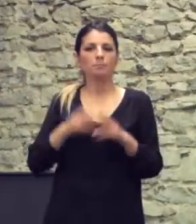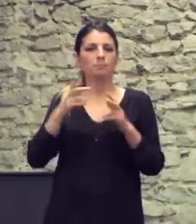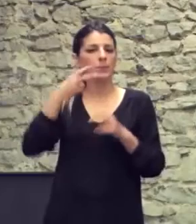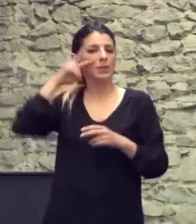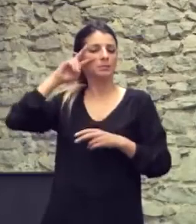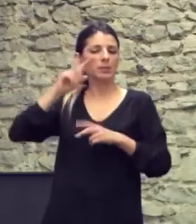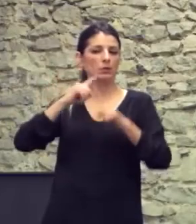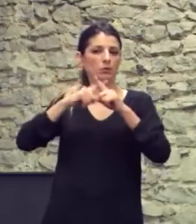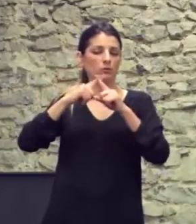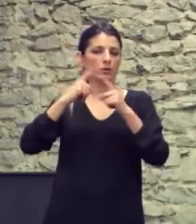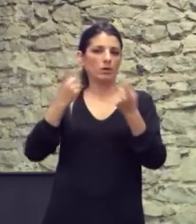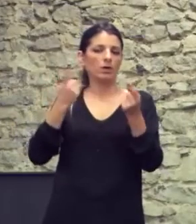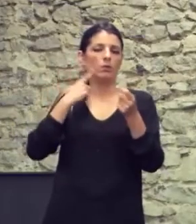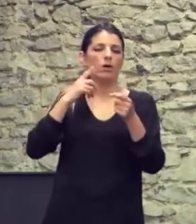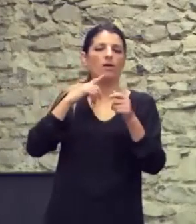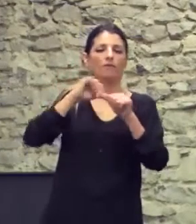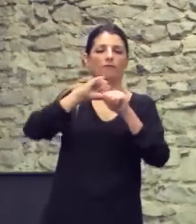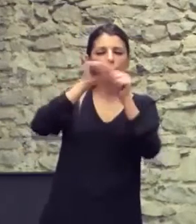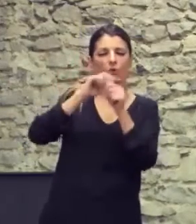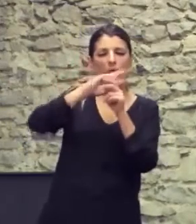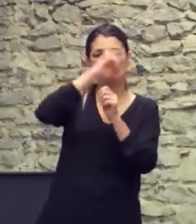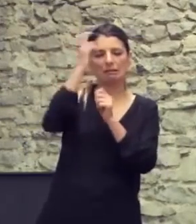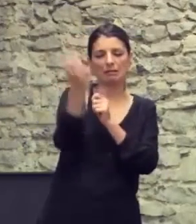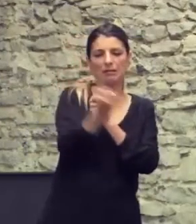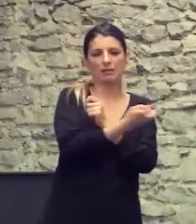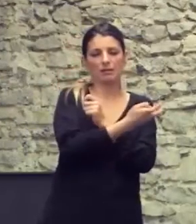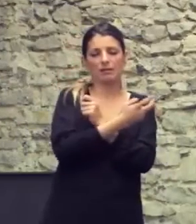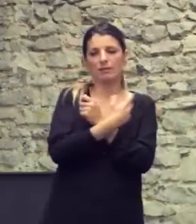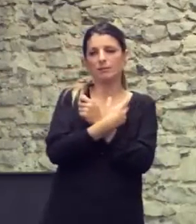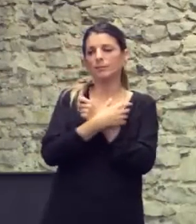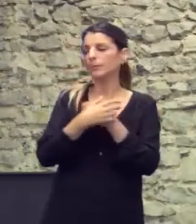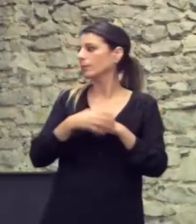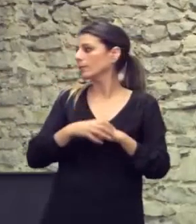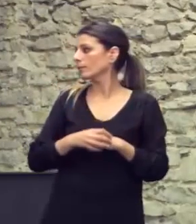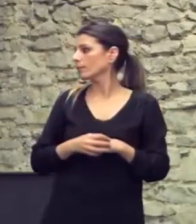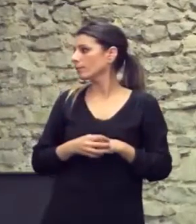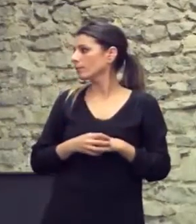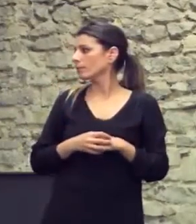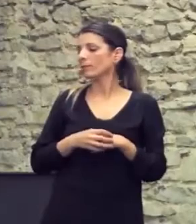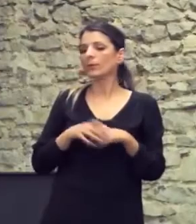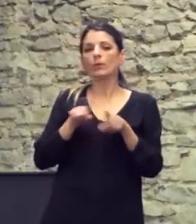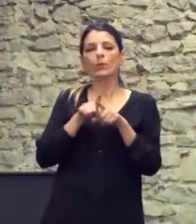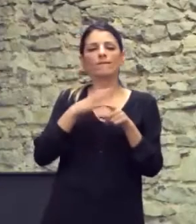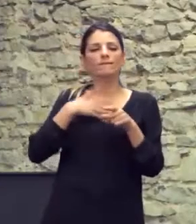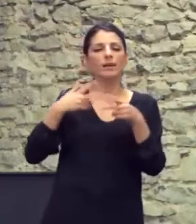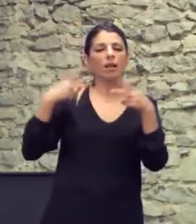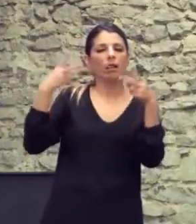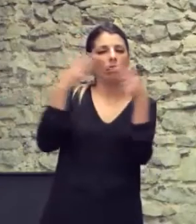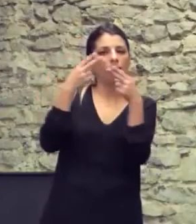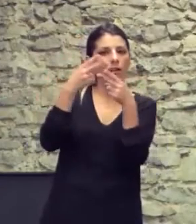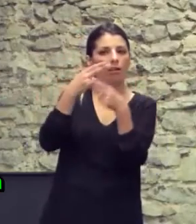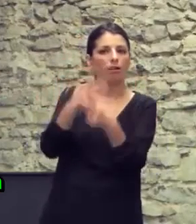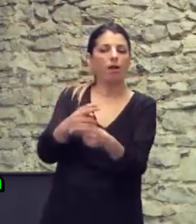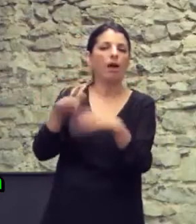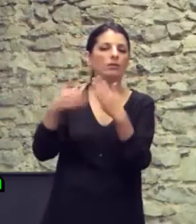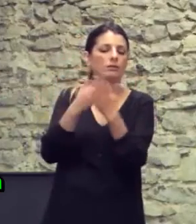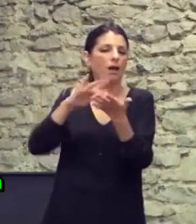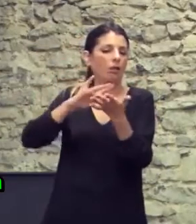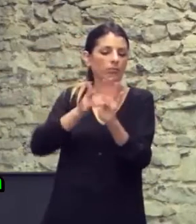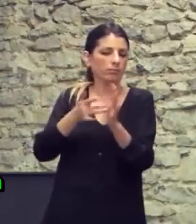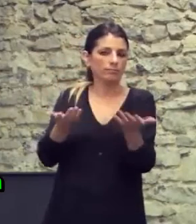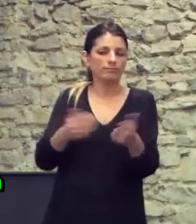sexualitate forma anitz edo polimorfiko hortatik klak, klak, klak, klak, klak, klak, klak, moztu egin zigutela heltzeko punto bateraino, ez?